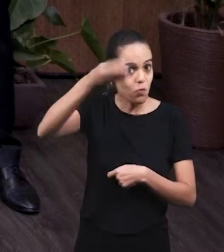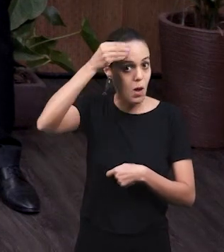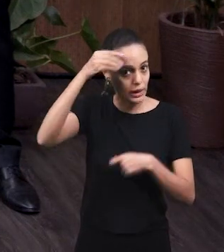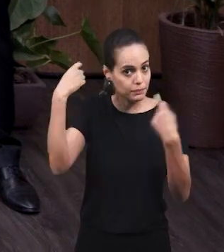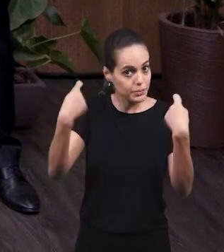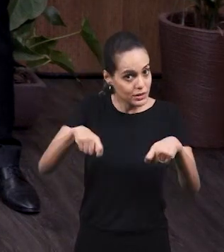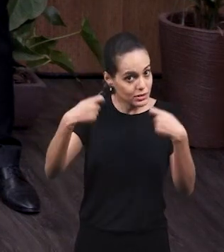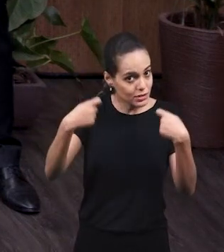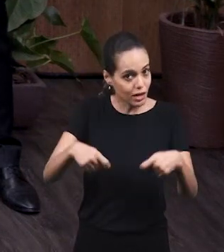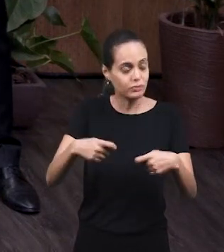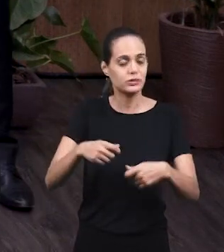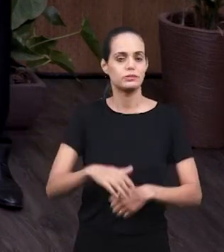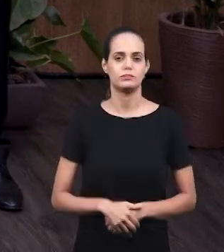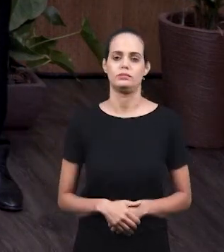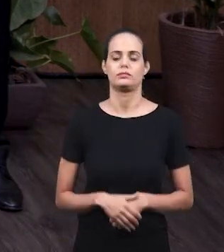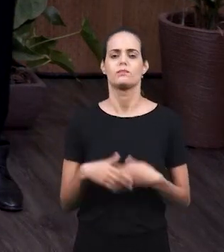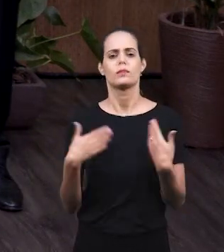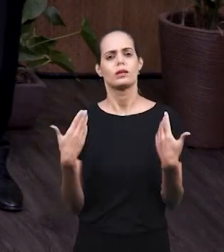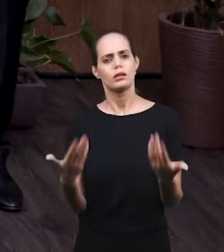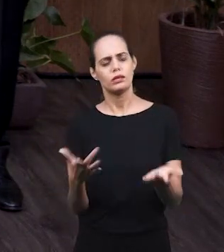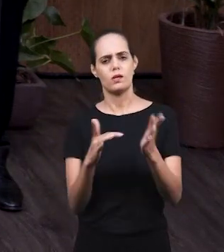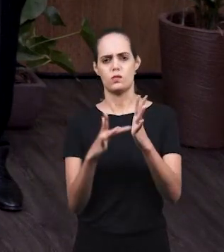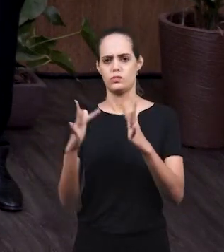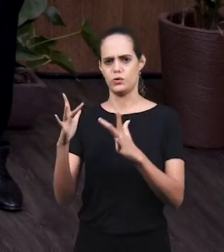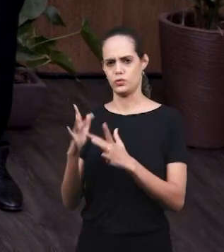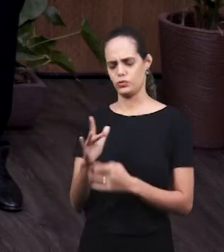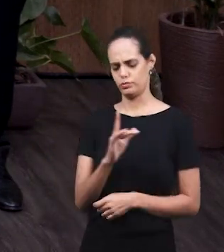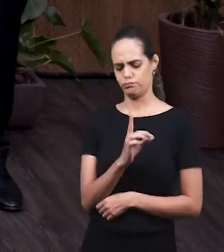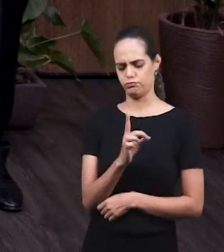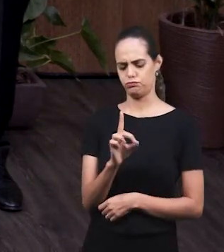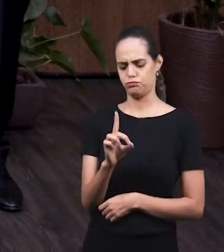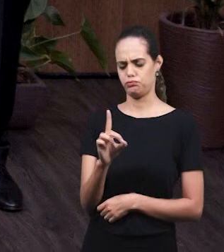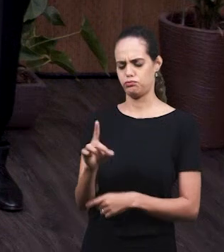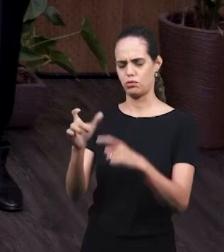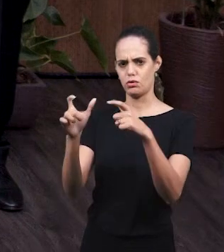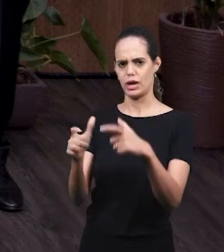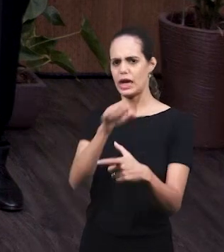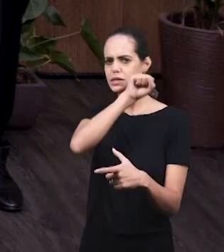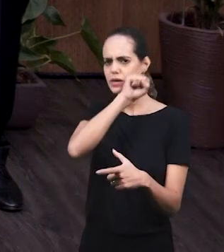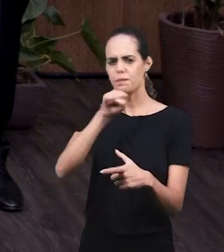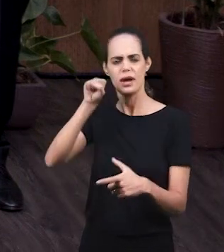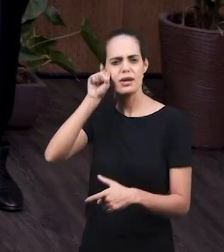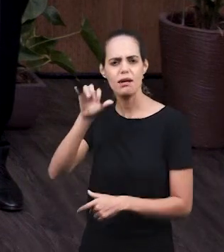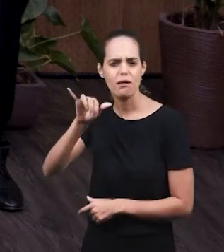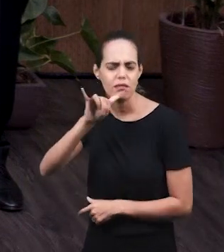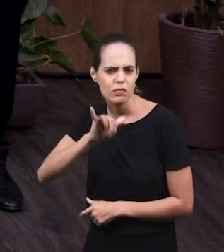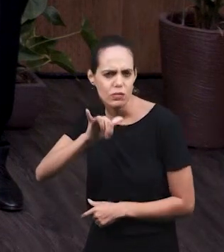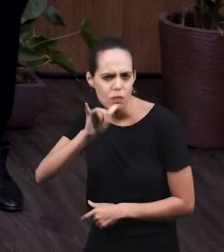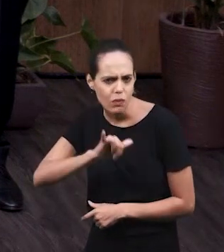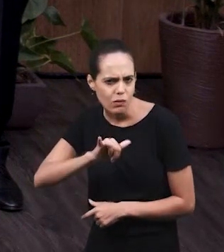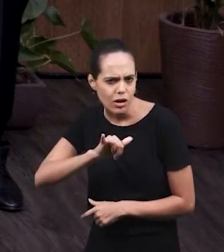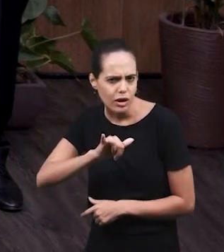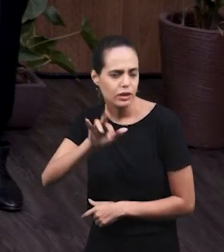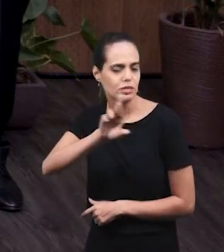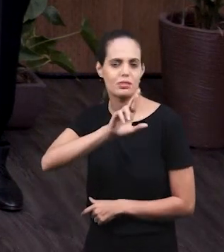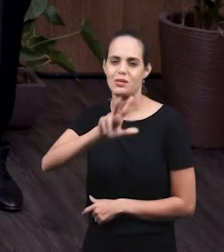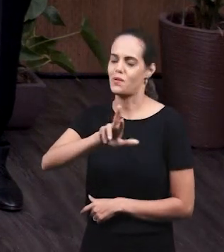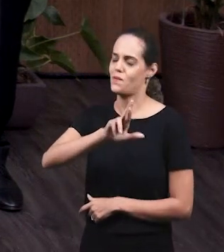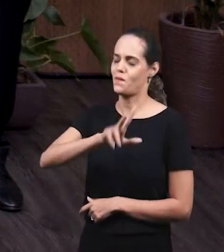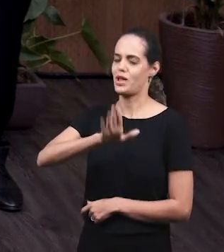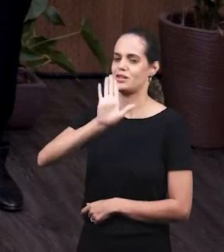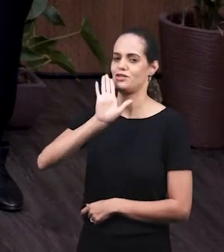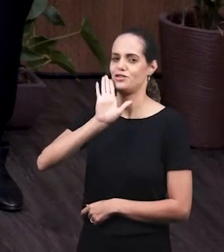Jésus, il n'est pas passé par Samarie par hasard. Ce n'est pas été une coïncidence. Cela était